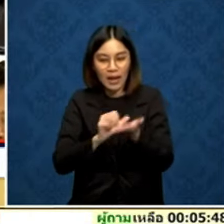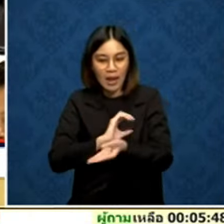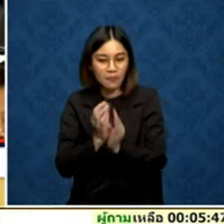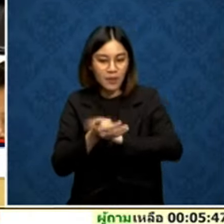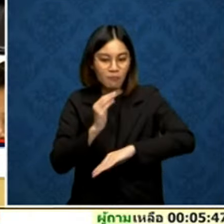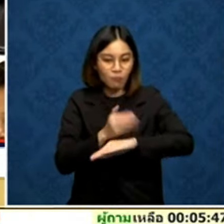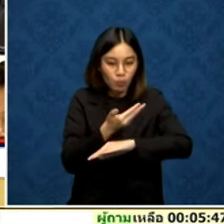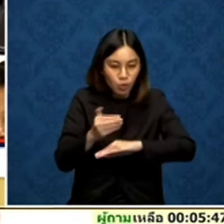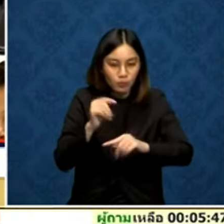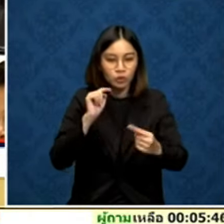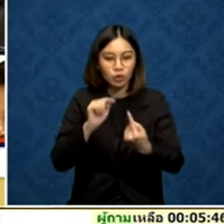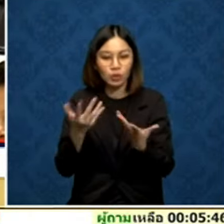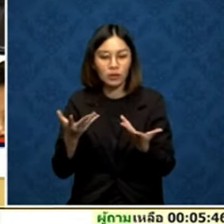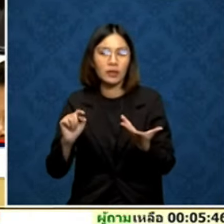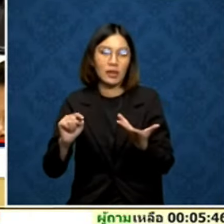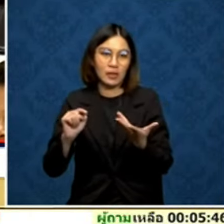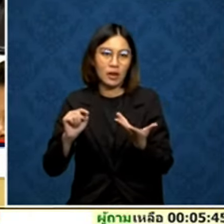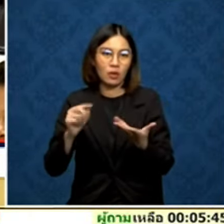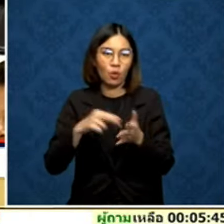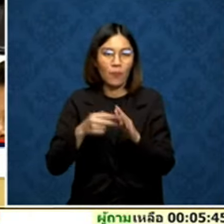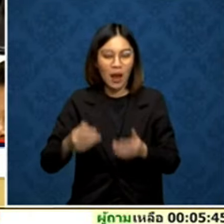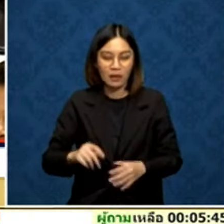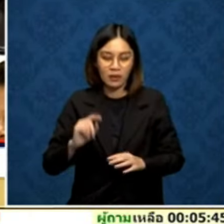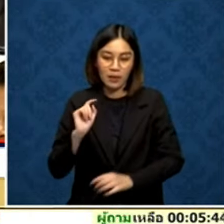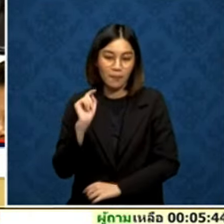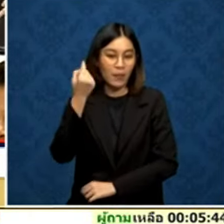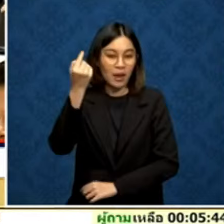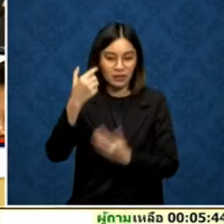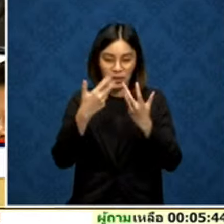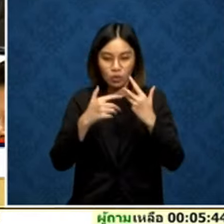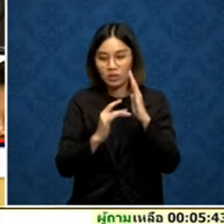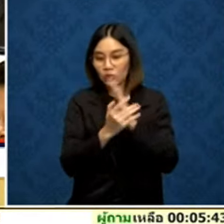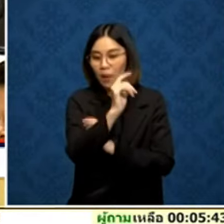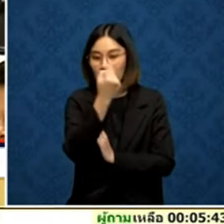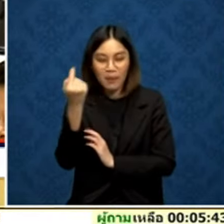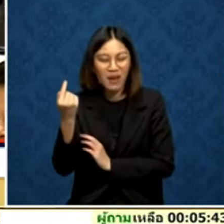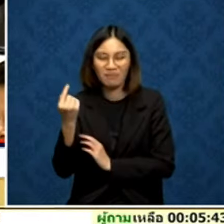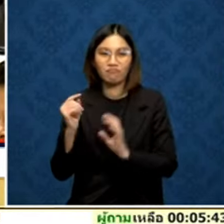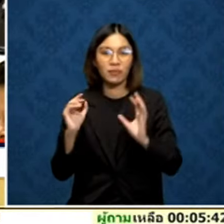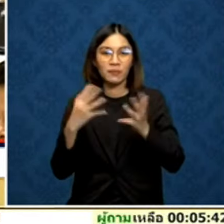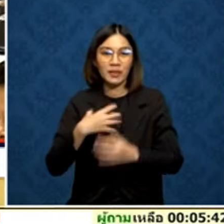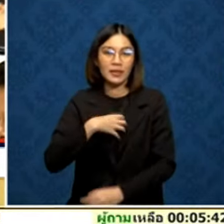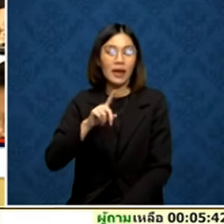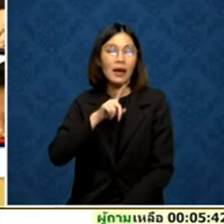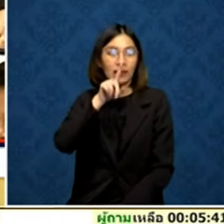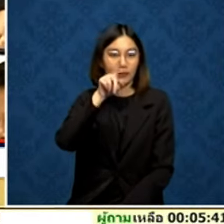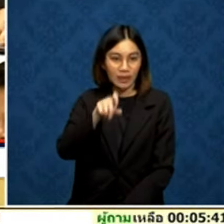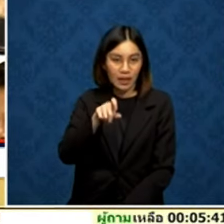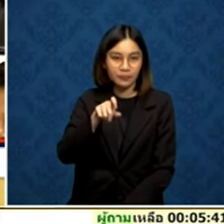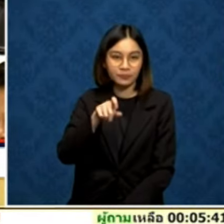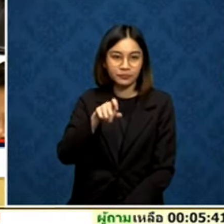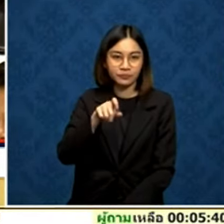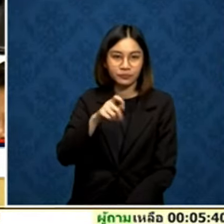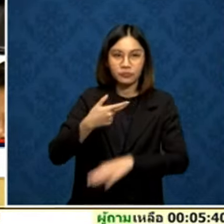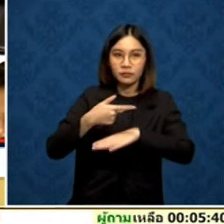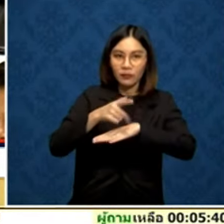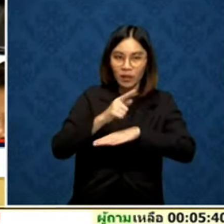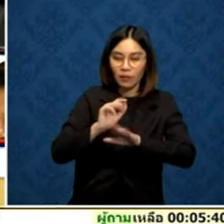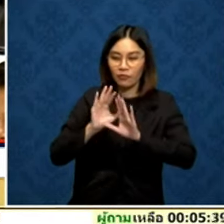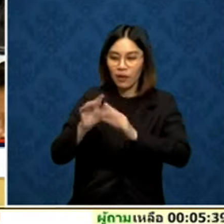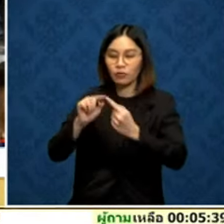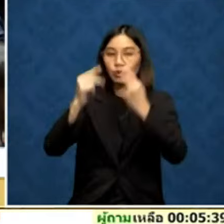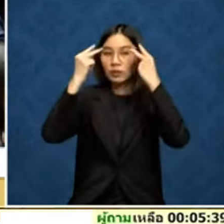ออกสินเชื่อสำหรับการที่จะไปยกเครื่องเทคโนโลยีใหม่ๆเข้ามานะคะก็อยากสอบถามท่านประธานผ่านไปยังท่านน